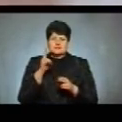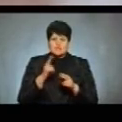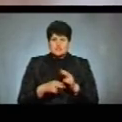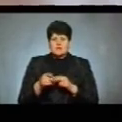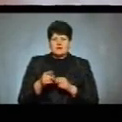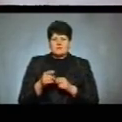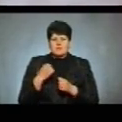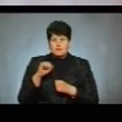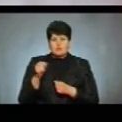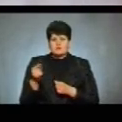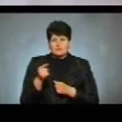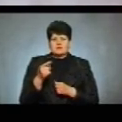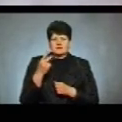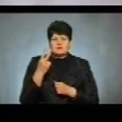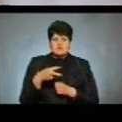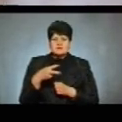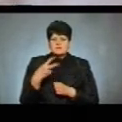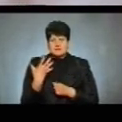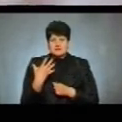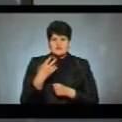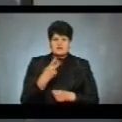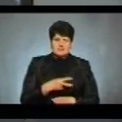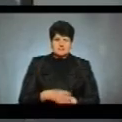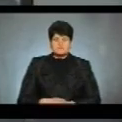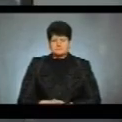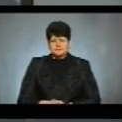перемогою тернополян з рахунком 25-20.